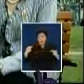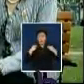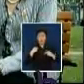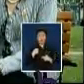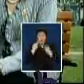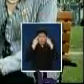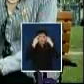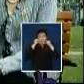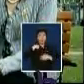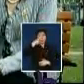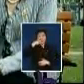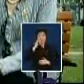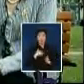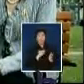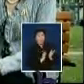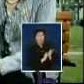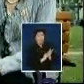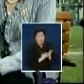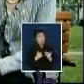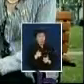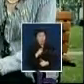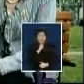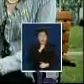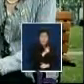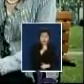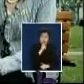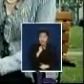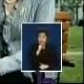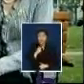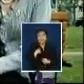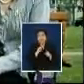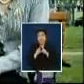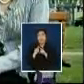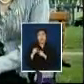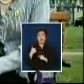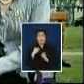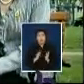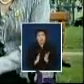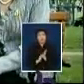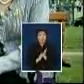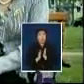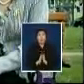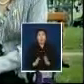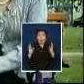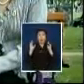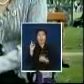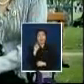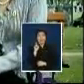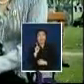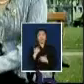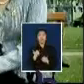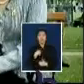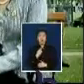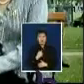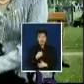แล้วก็ชื่นชมมากเลยนะคะที่ท่านใส่ผ้าไทย ค่ะก็ดิฉันเองก็ถือว่าเราม